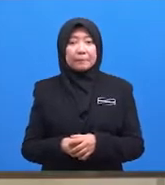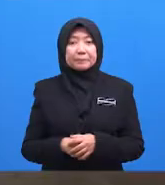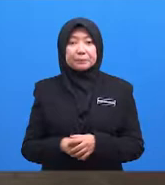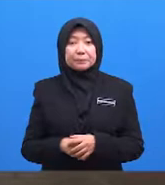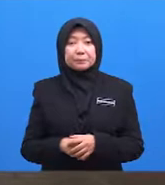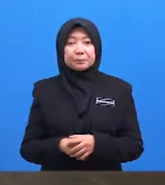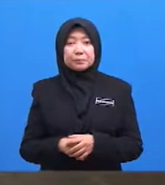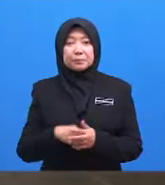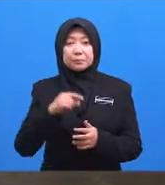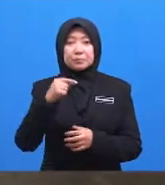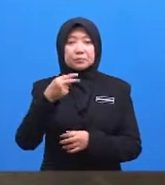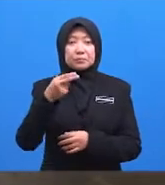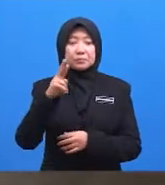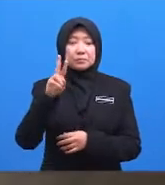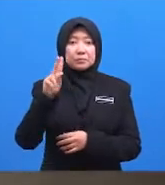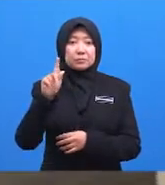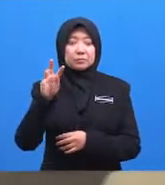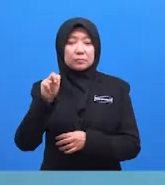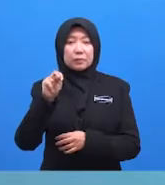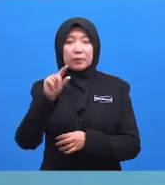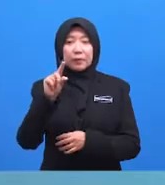gherkin 8 gram.